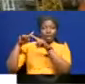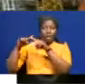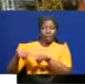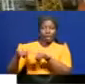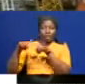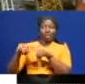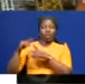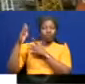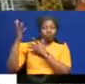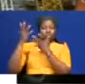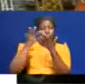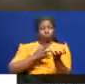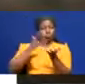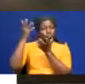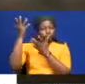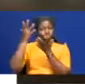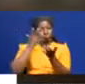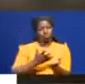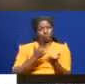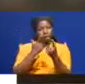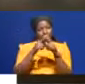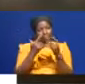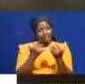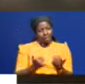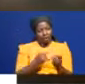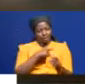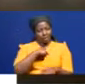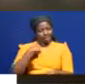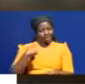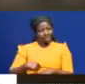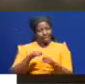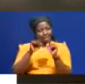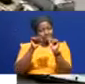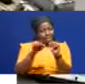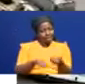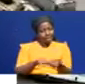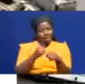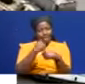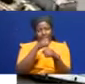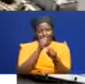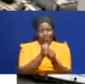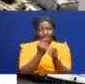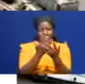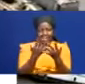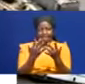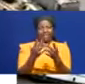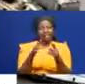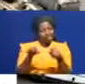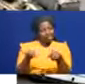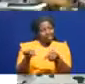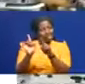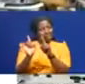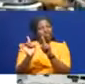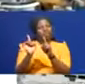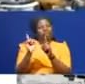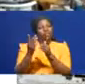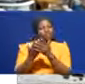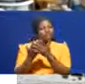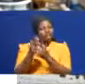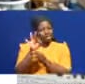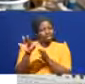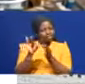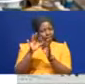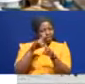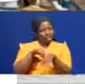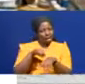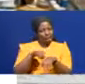kuagizwa kutoka nje, lakini sasa China inaweza kuzitengeneza yenyewe. Wakati fulani, kampuni za